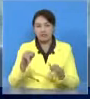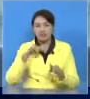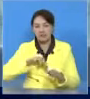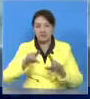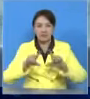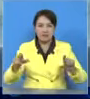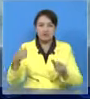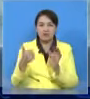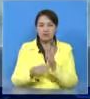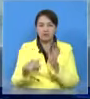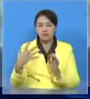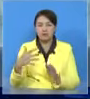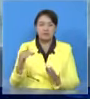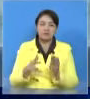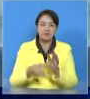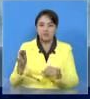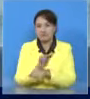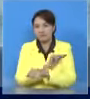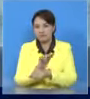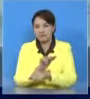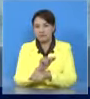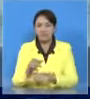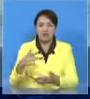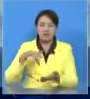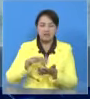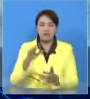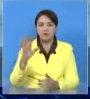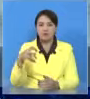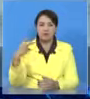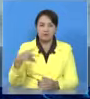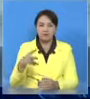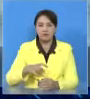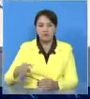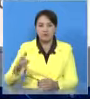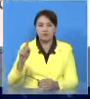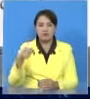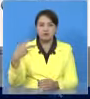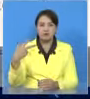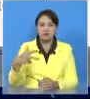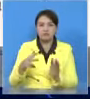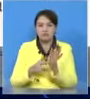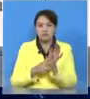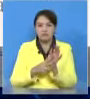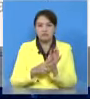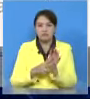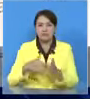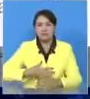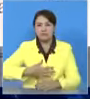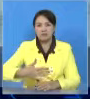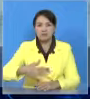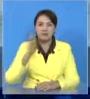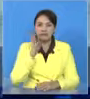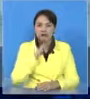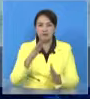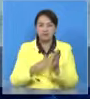стационарларда 658 адам ем алуда, қала бойынша 520, аудандар бойынша 138. Жүкті әйелдер бойынша